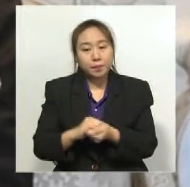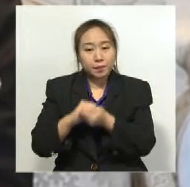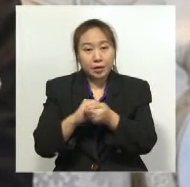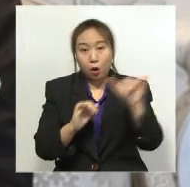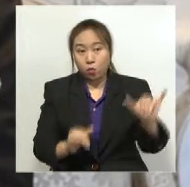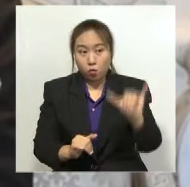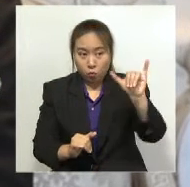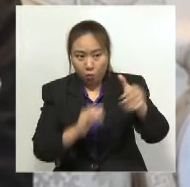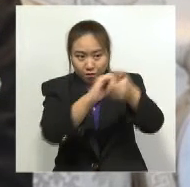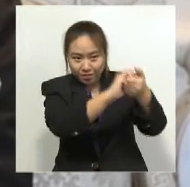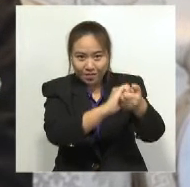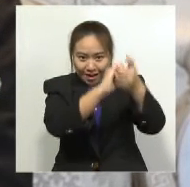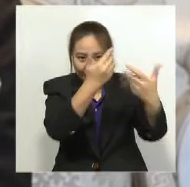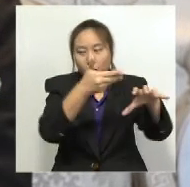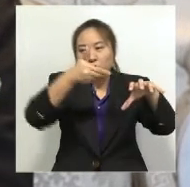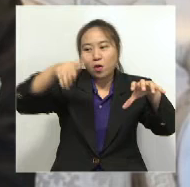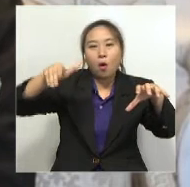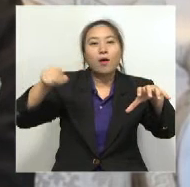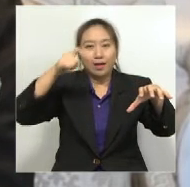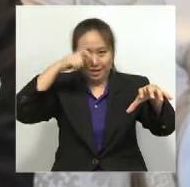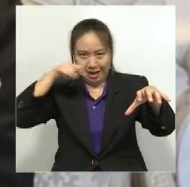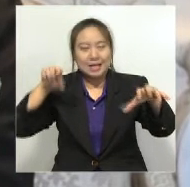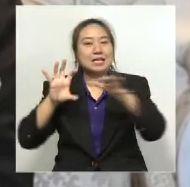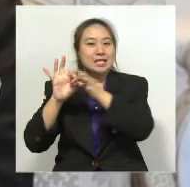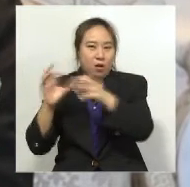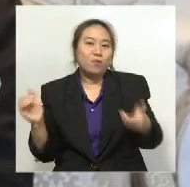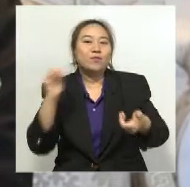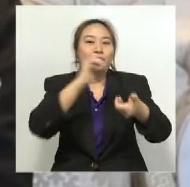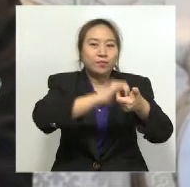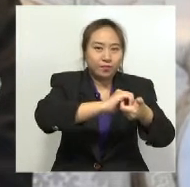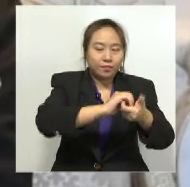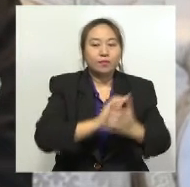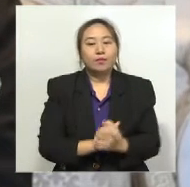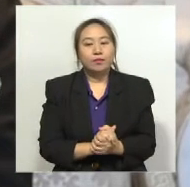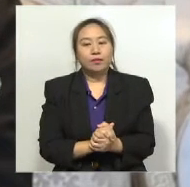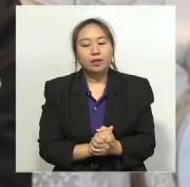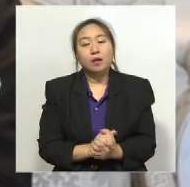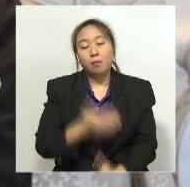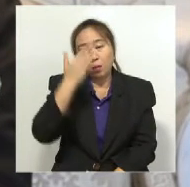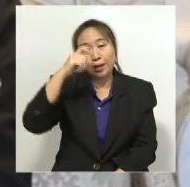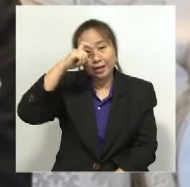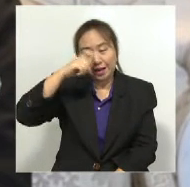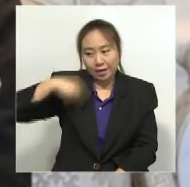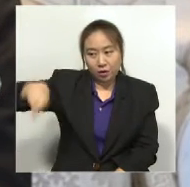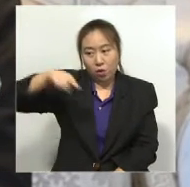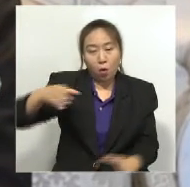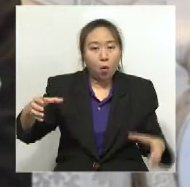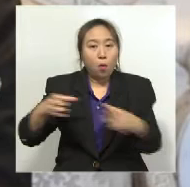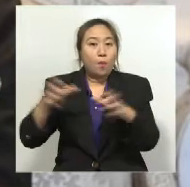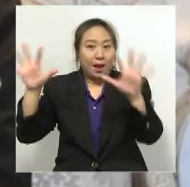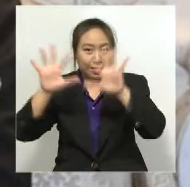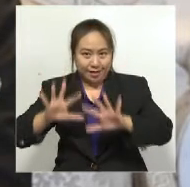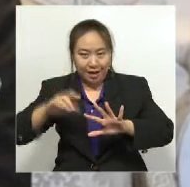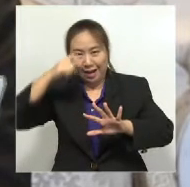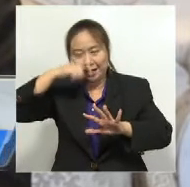ยุโรปนะซึ่งก็รวมถึงประเทศไทยไปด้วยผมก็พูดถึงศักยภาพประเทศไทยนั้นเราเป็นศูนย์กลางของอาเซียนทาง